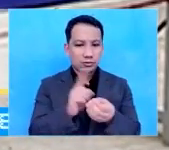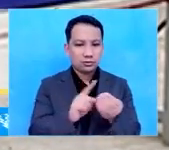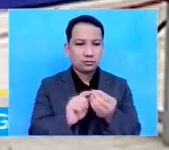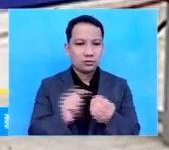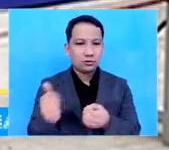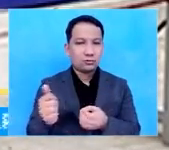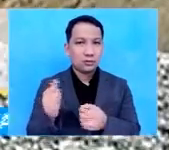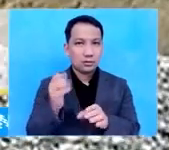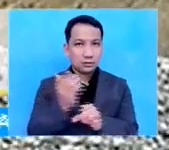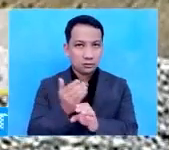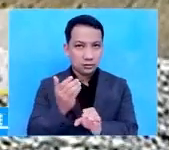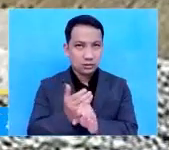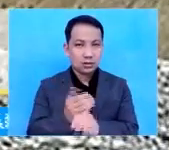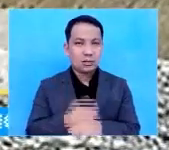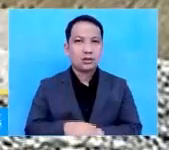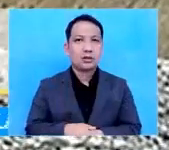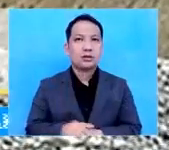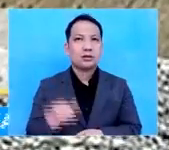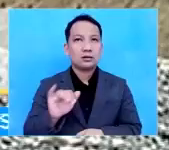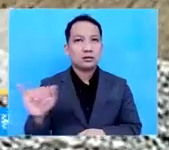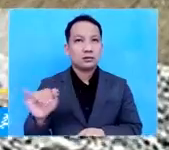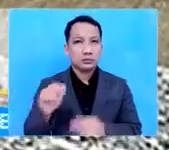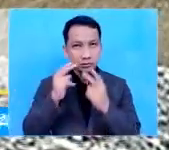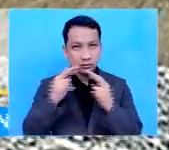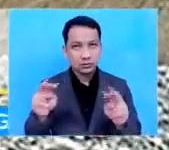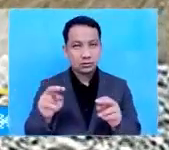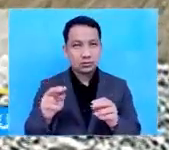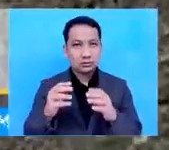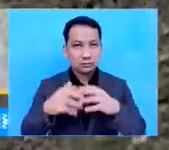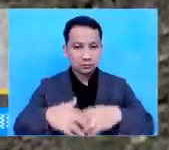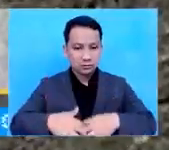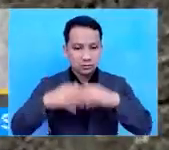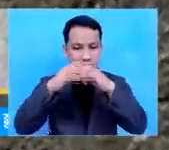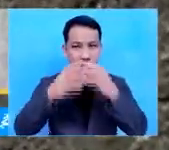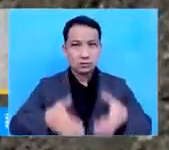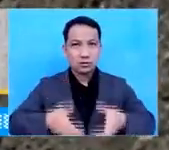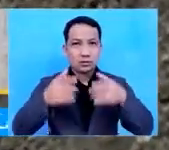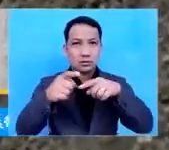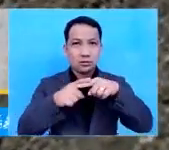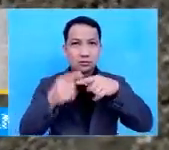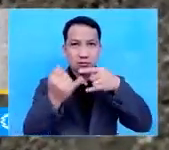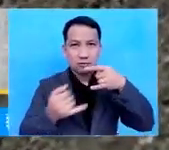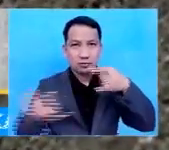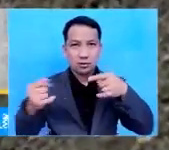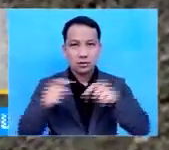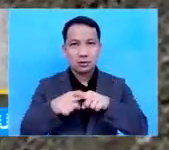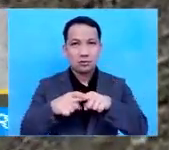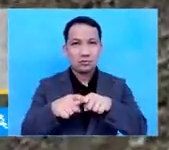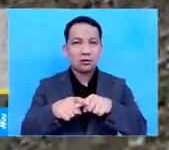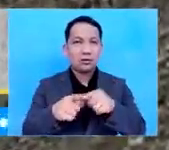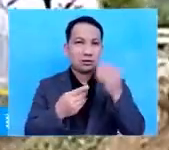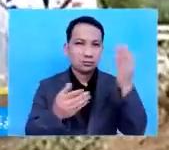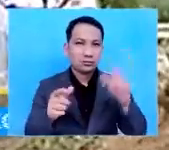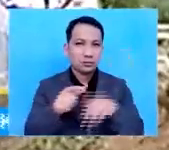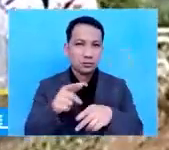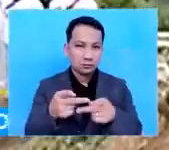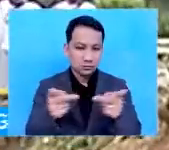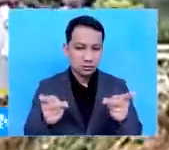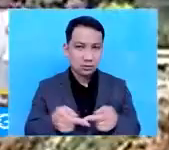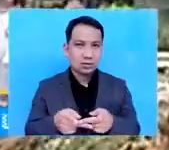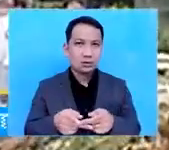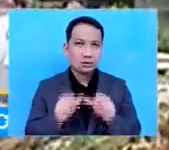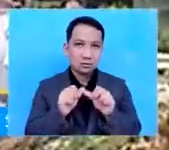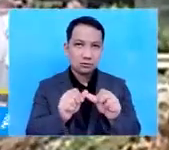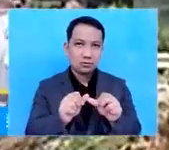ng mga sasakyan. May mga nasira ding poste kaya nawala ng supply ng kuryente ang nasabing lugar.